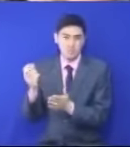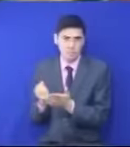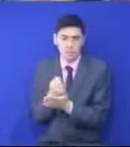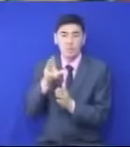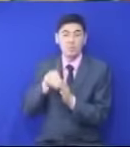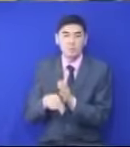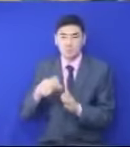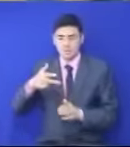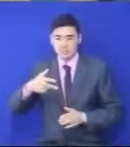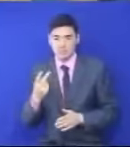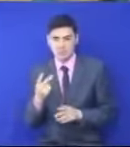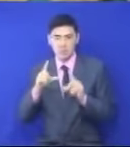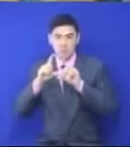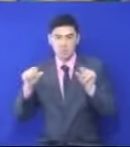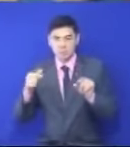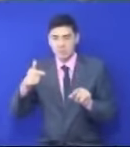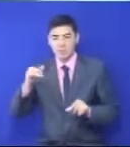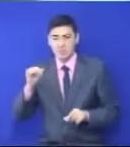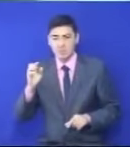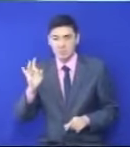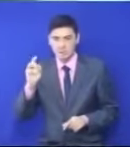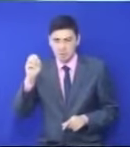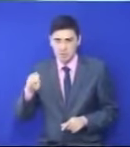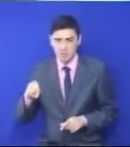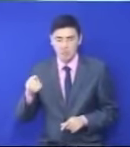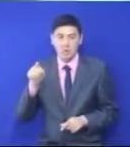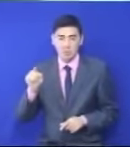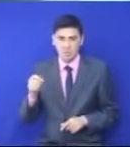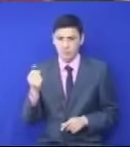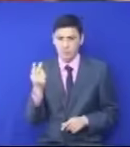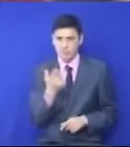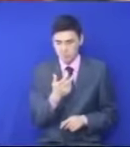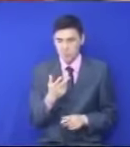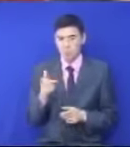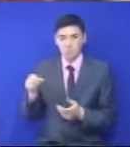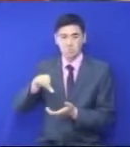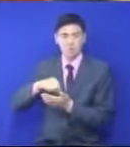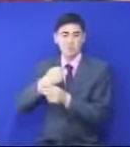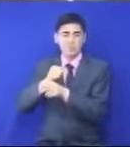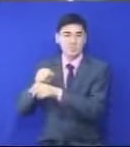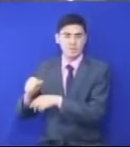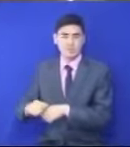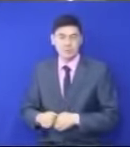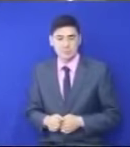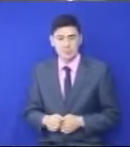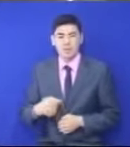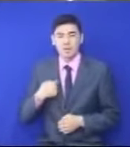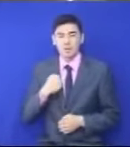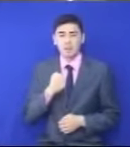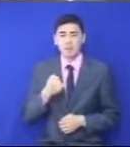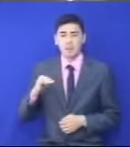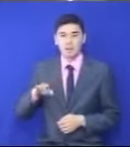– ученик 32-й школы Гибрат Кабдрахманов. Он победитель сразу нескольких творческих конкурсов.